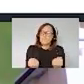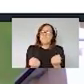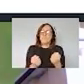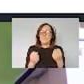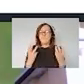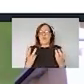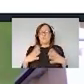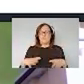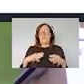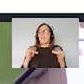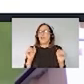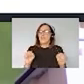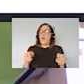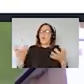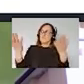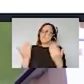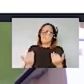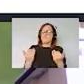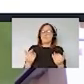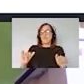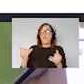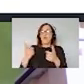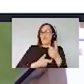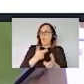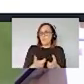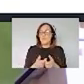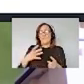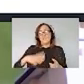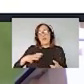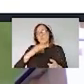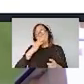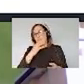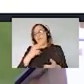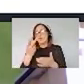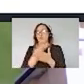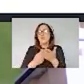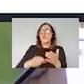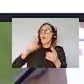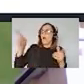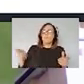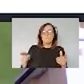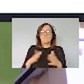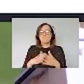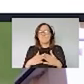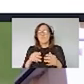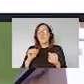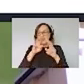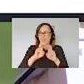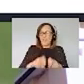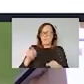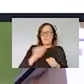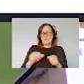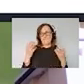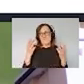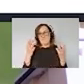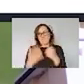pytania, jak ich zaangażować, jak ich wciągnąć, jak to robić. Warto pytać czytelników, czytelniczki, o czym Państwo wiecie doskonale, diagnoza jest podstawą.